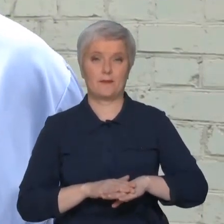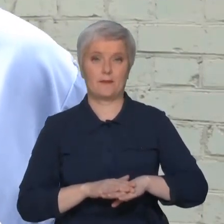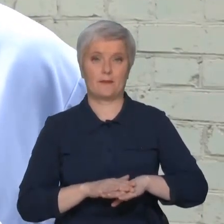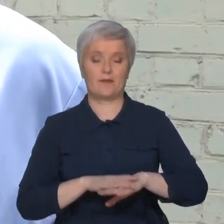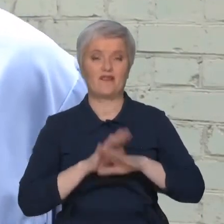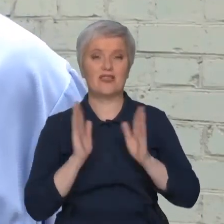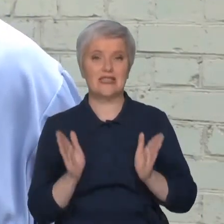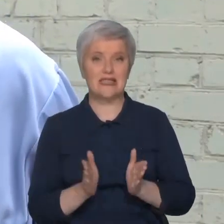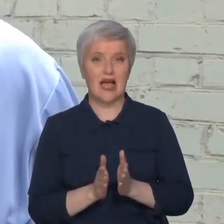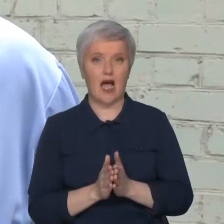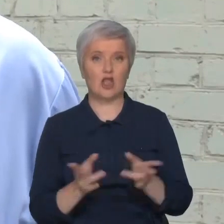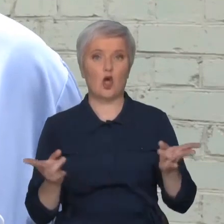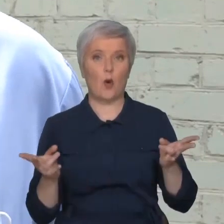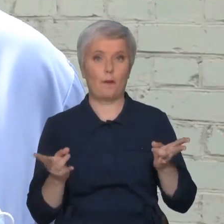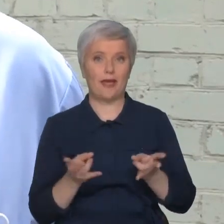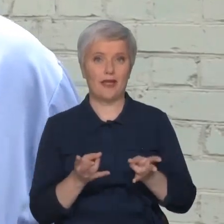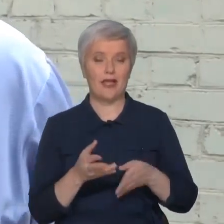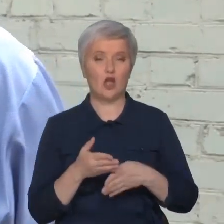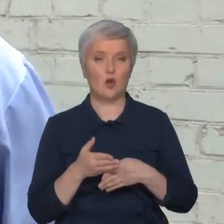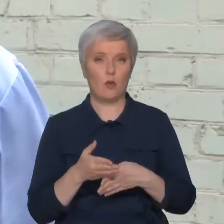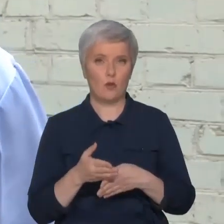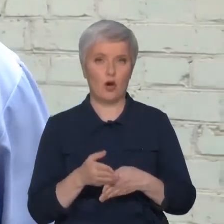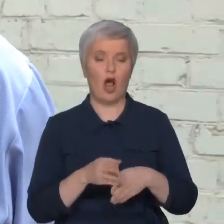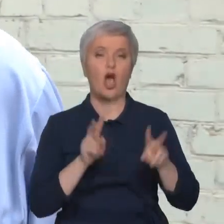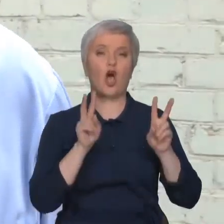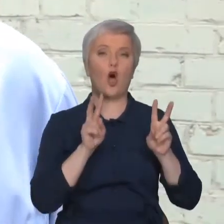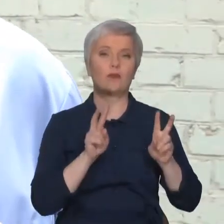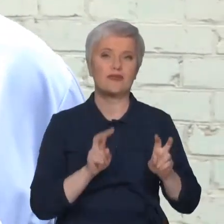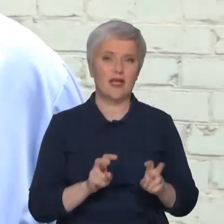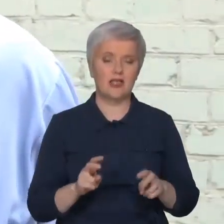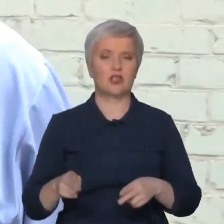вся необхідна допомога, як обстежені, так і